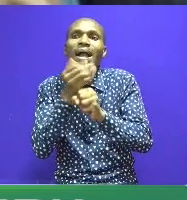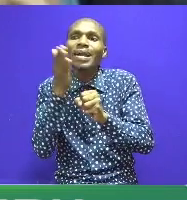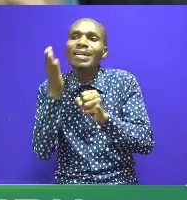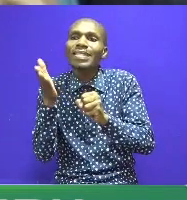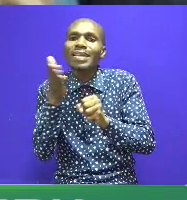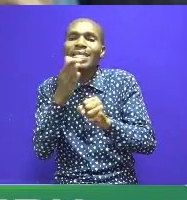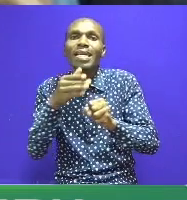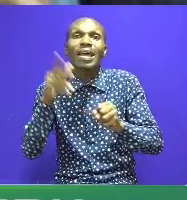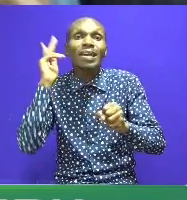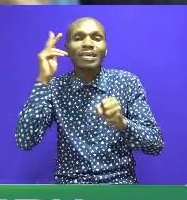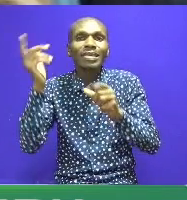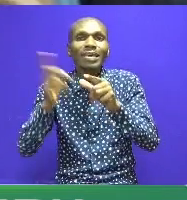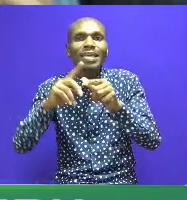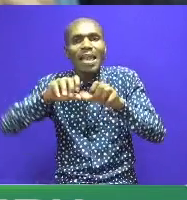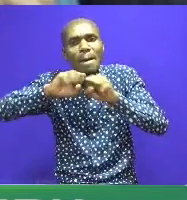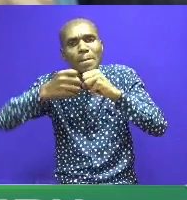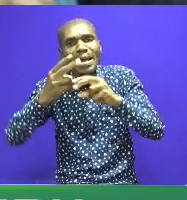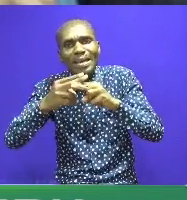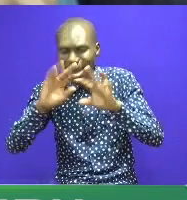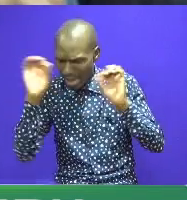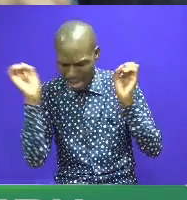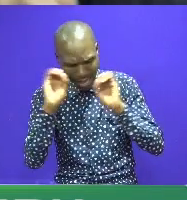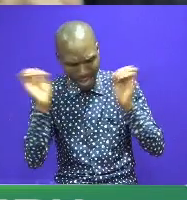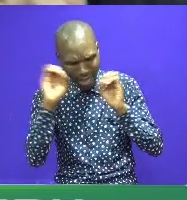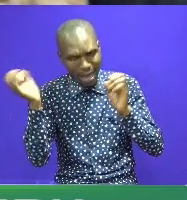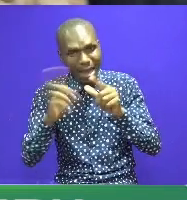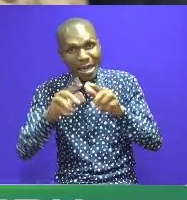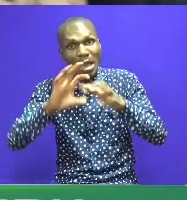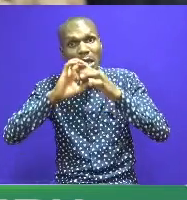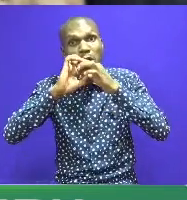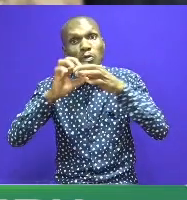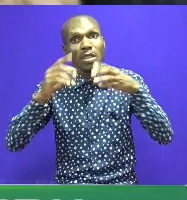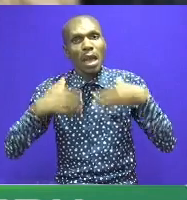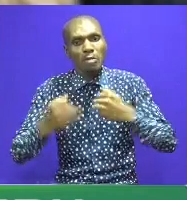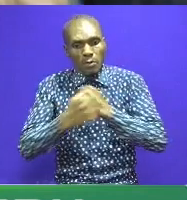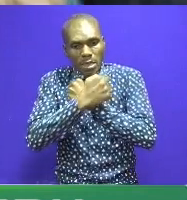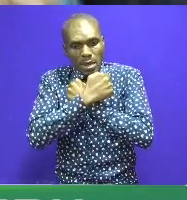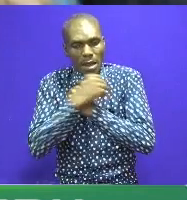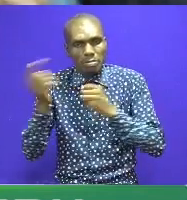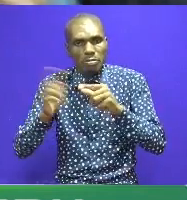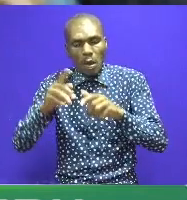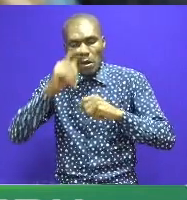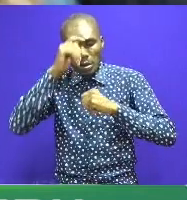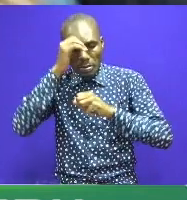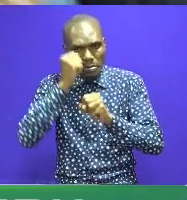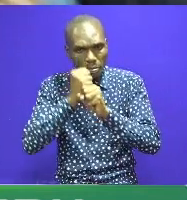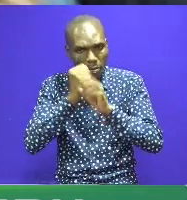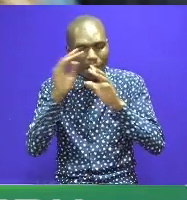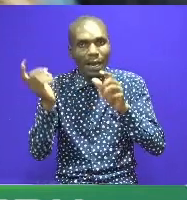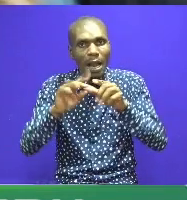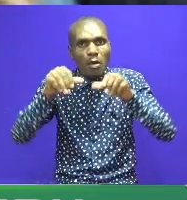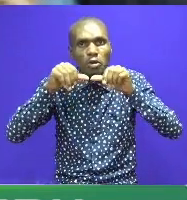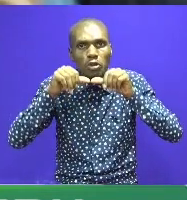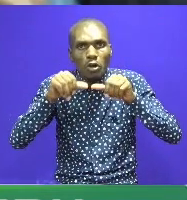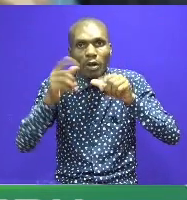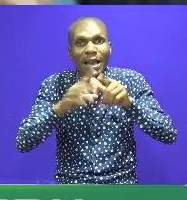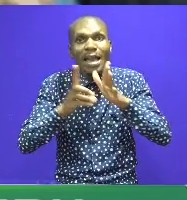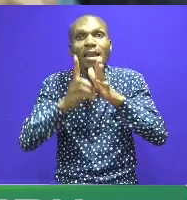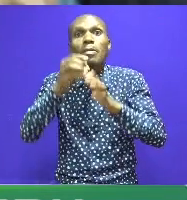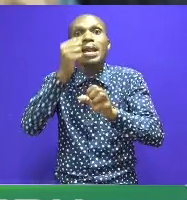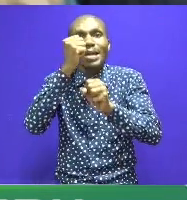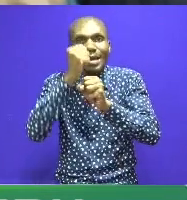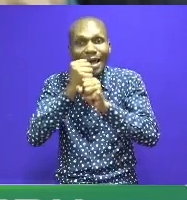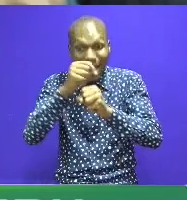yagusi kamuranje mo saririeta tiga tutwara obomo tuanchane tusikaba korega asi togenderere nariya magenda